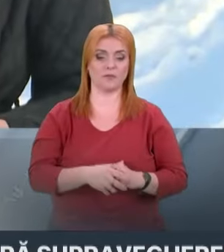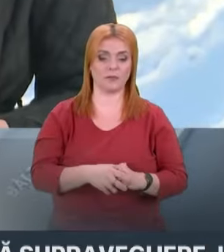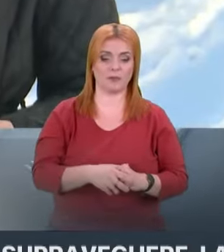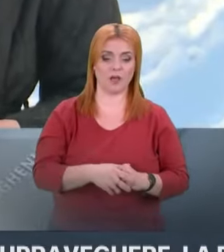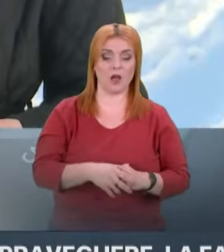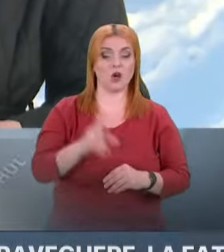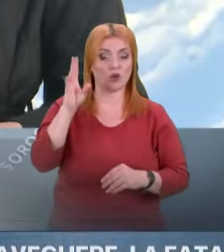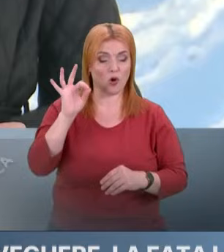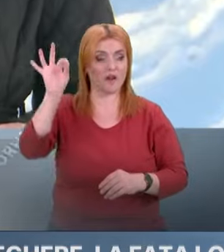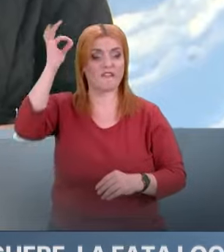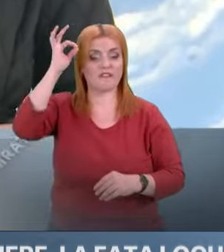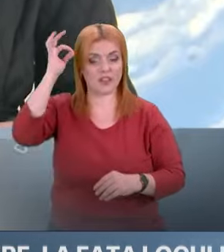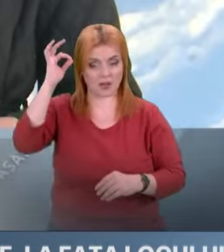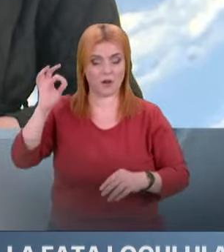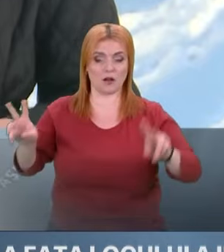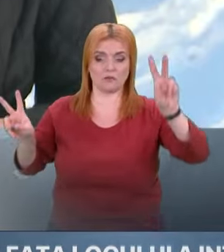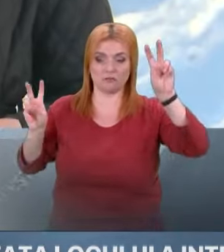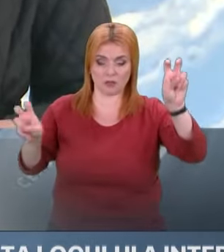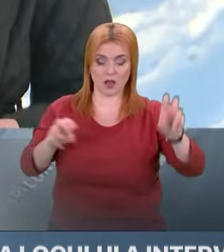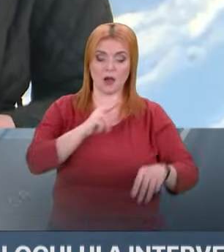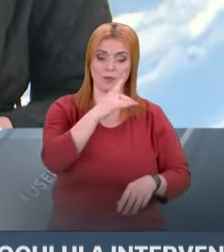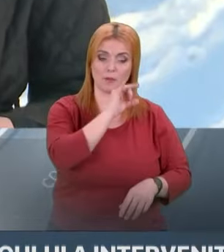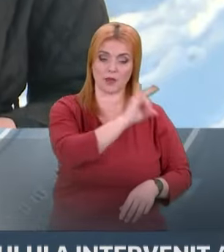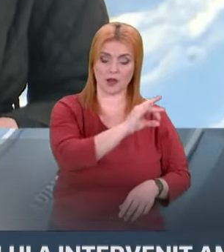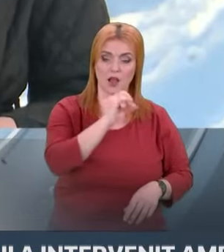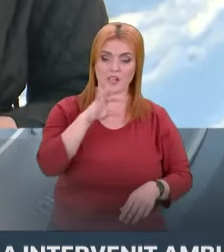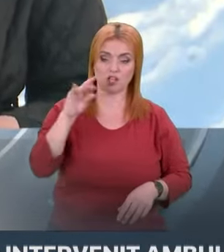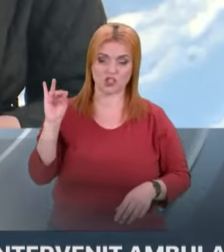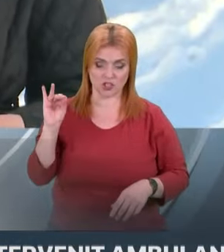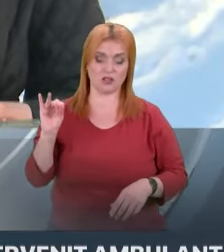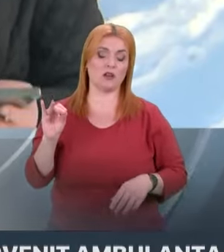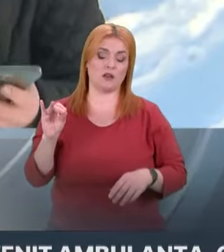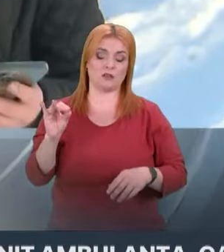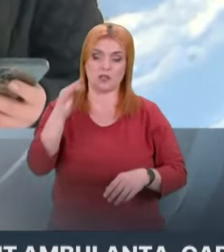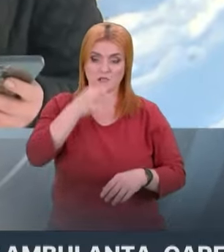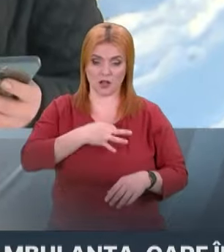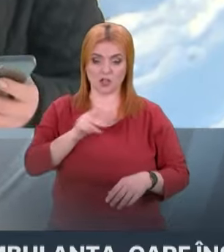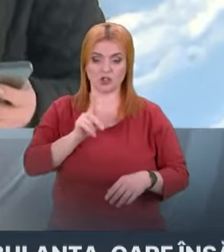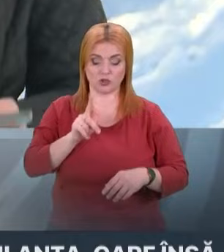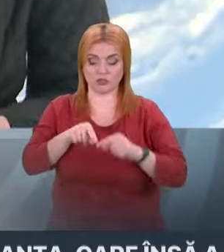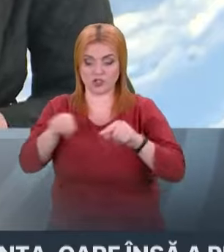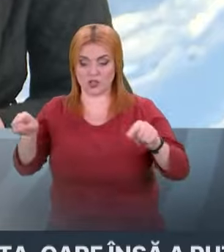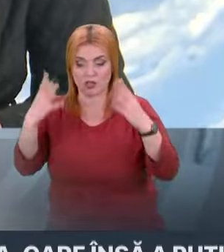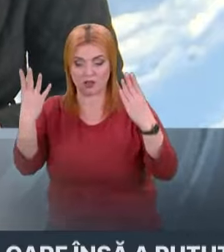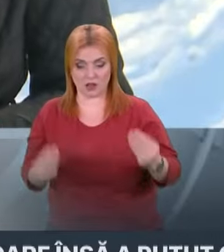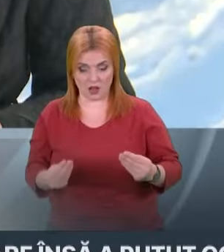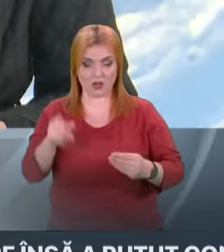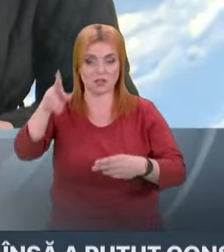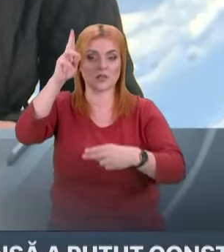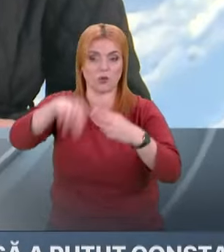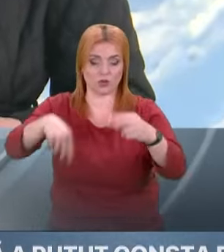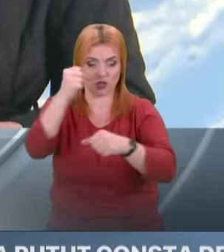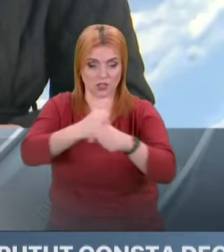distribuitorii de energie electrică au dat asigurări că acestea vor fi reconectate la energie pe parcursul zilei de astăzi. În același